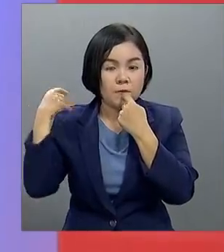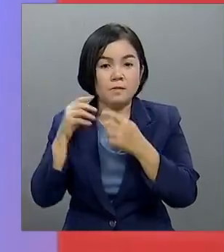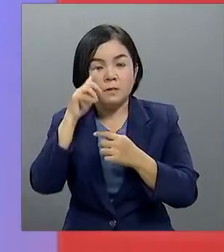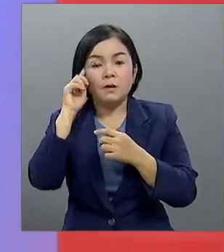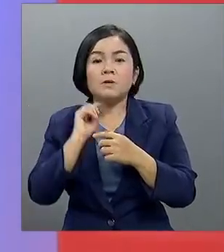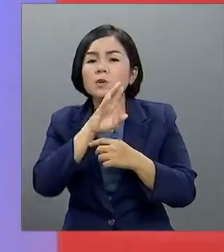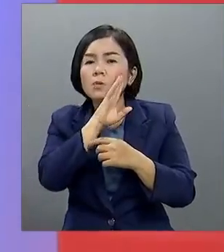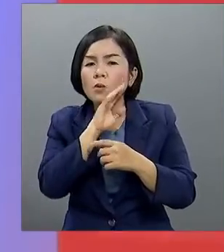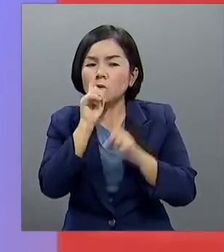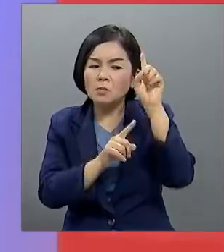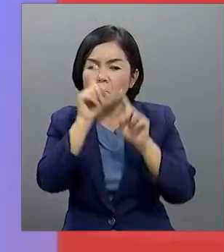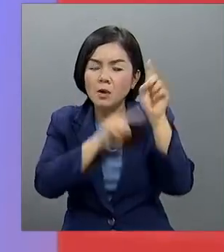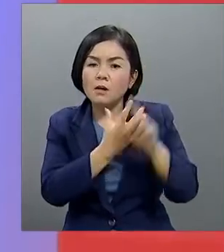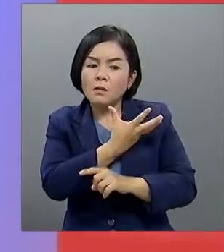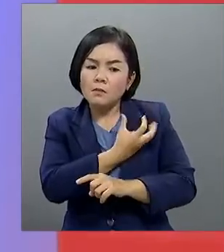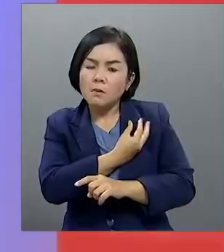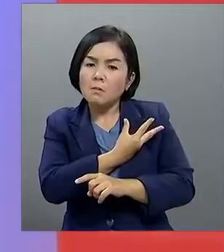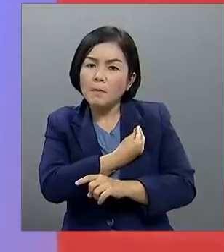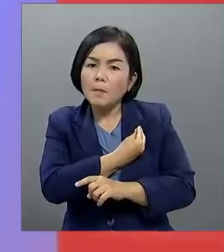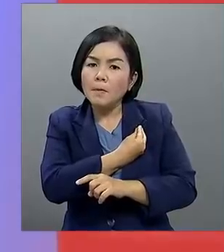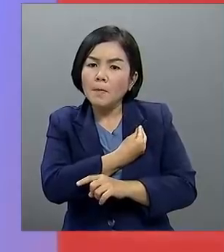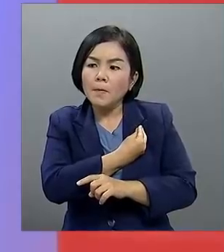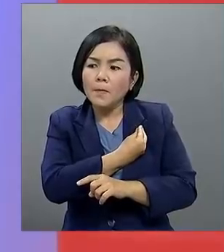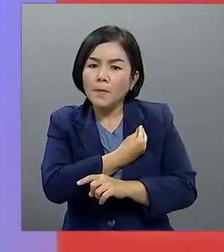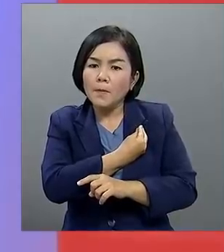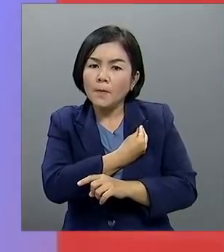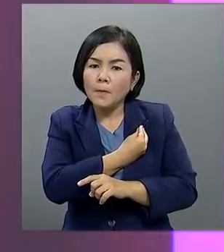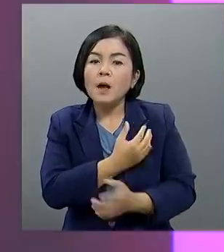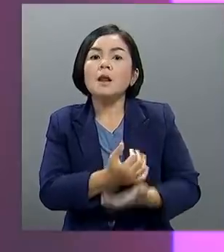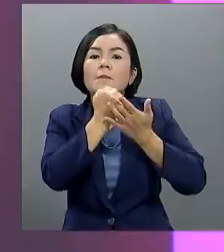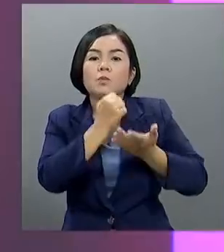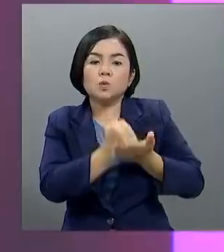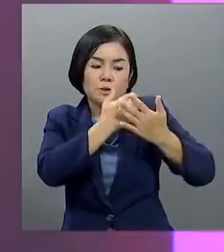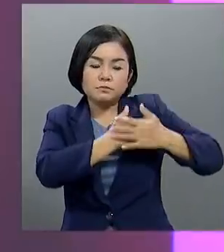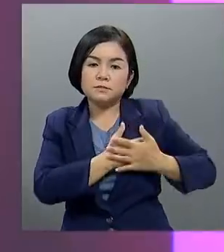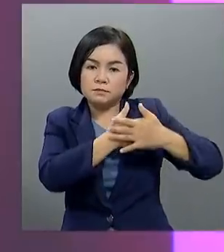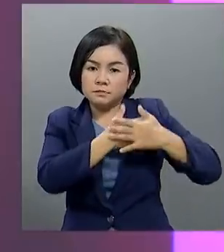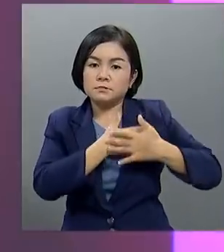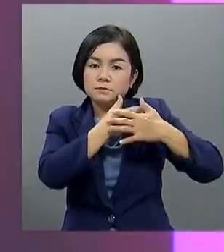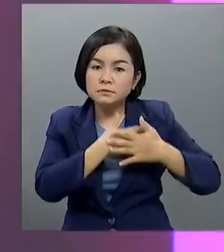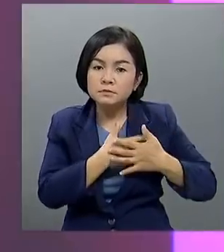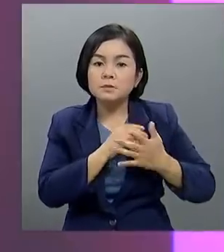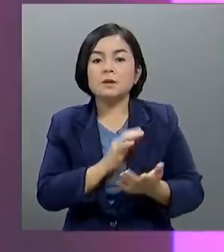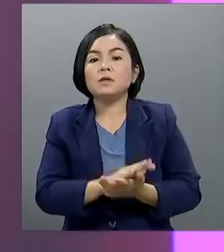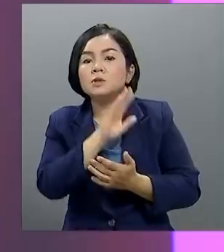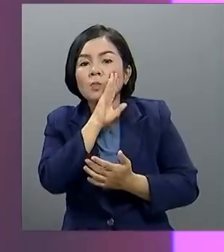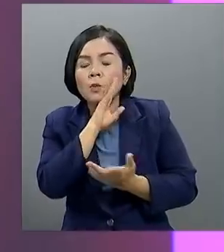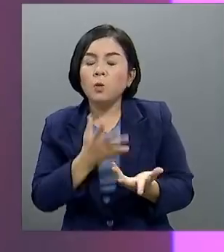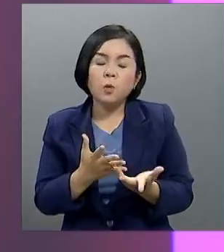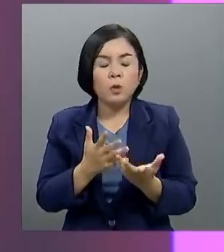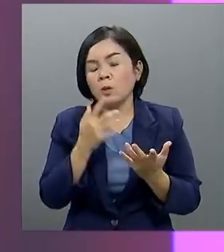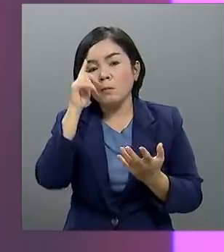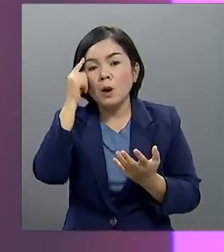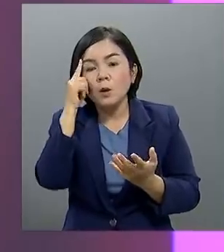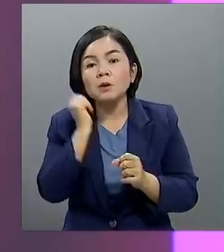ไม่สามารถตรวจสอบได้ไม่มีชีพจรอันนี้ถึงจะเริ่มทำ CPR ครับ หรือว่าถ้าเกิดไม่สามารถรับมือได้จริงๆนะครับก็